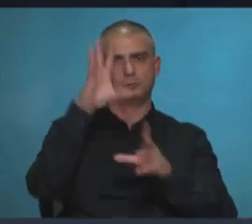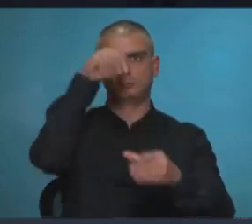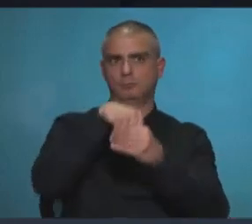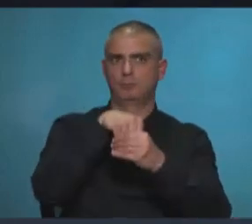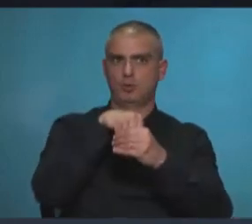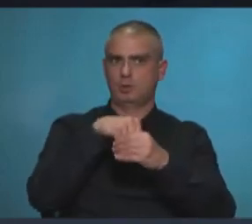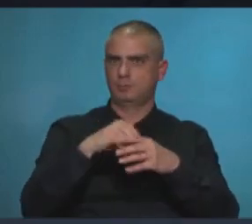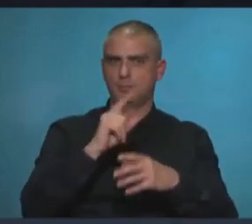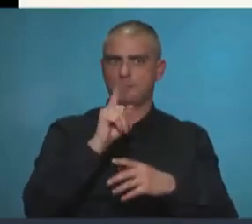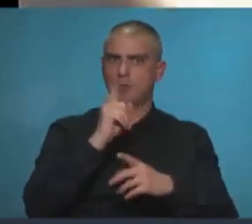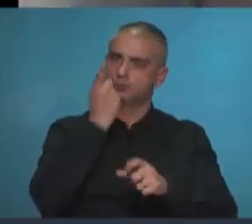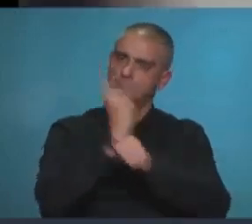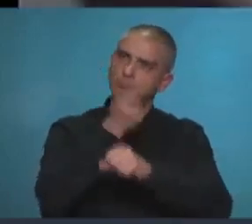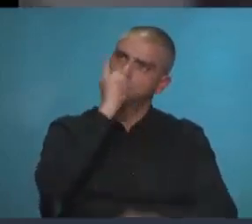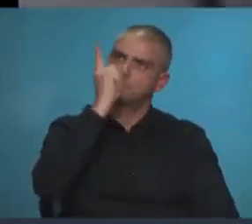בלי שהיא מטרה.